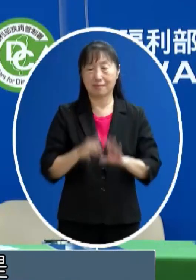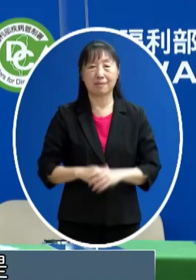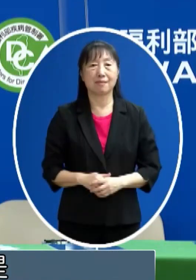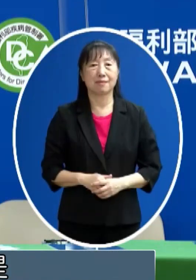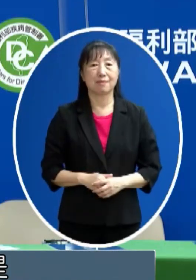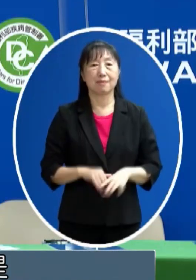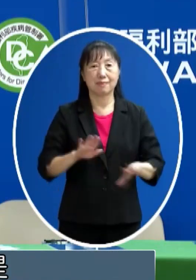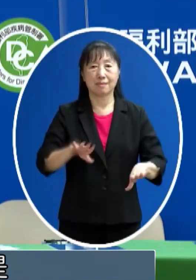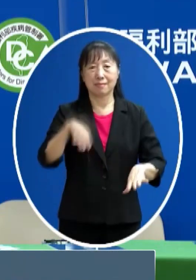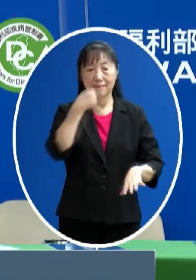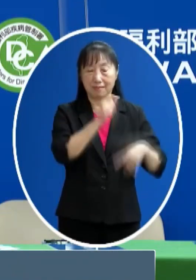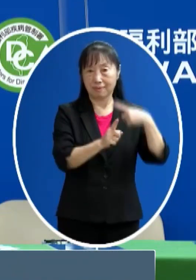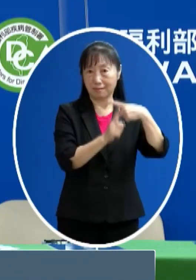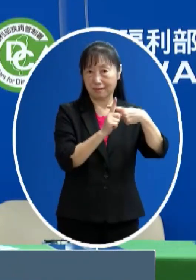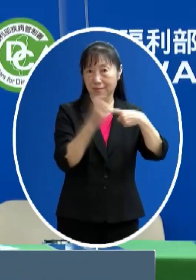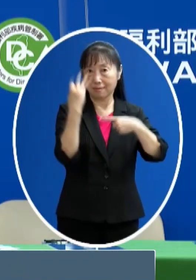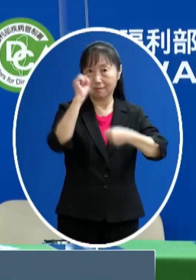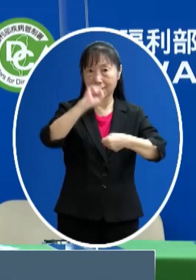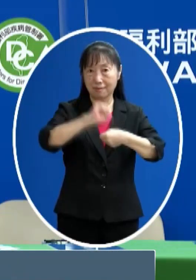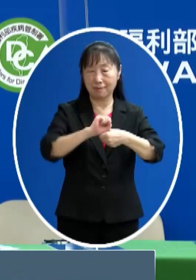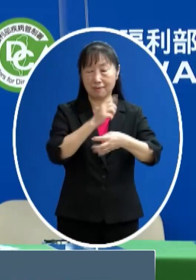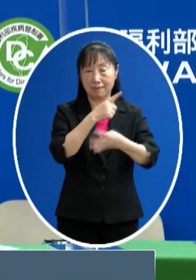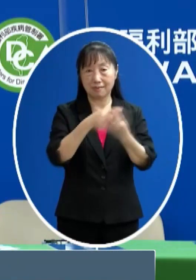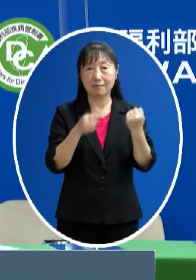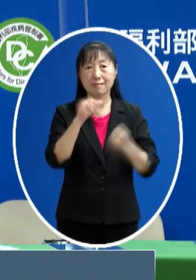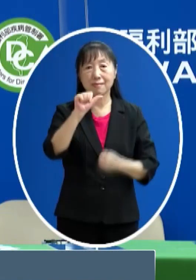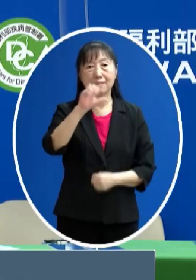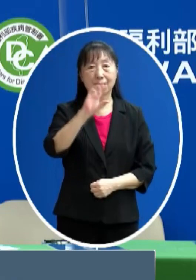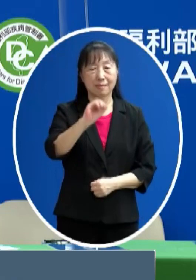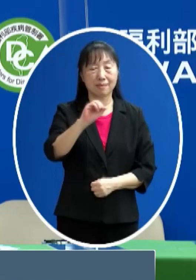那今天我们的本土病例是新增公布